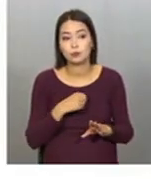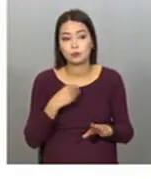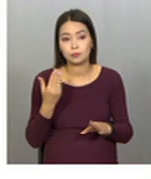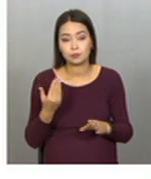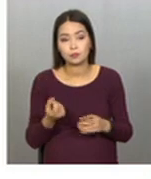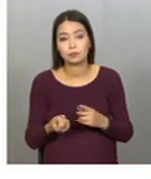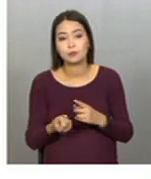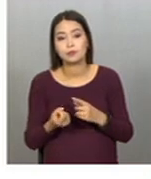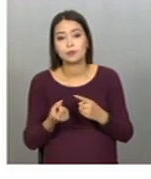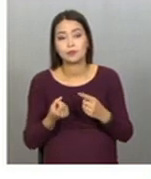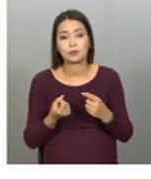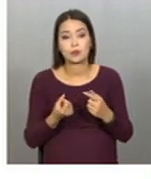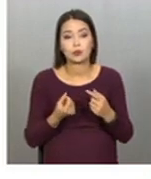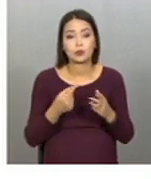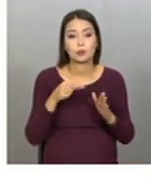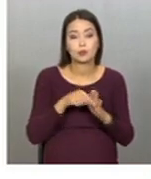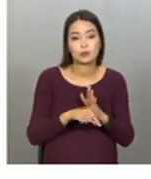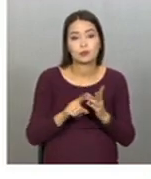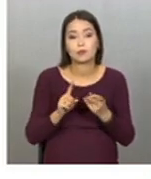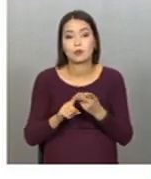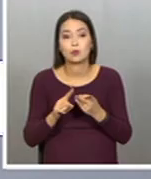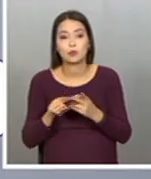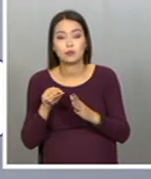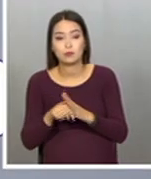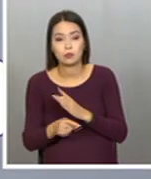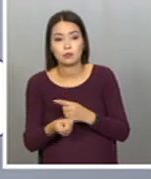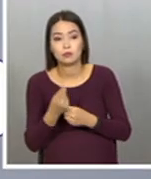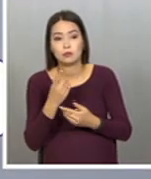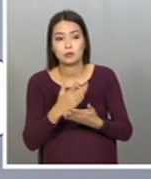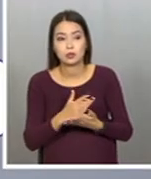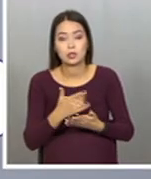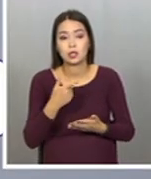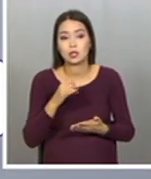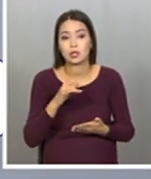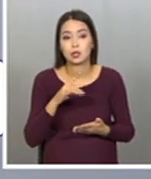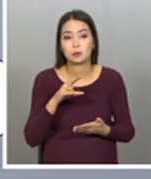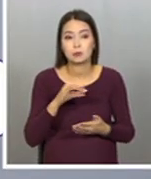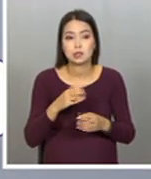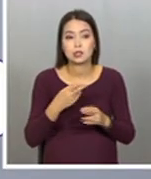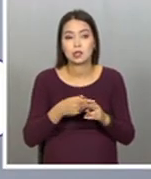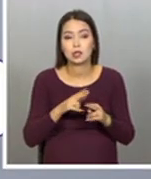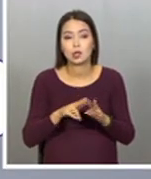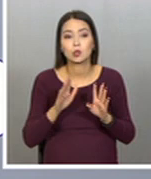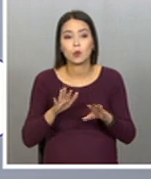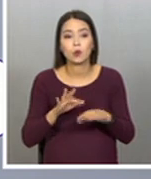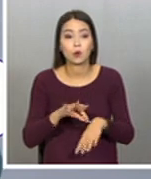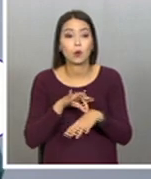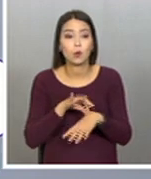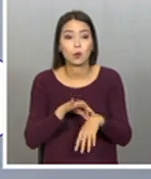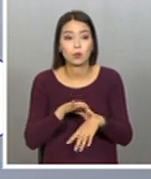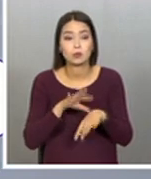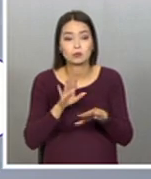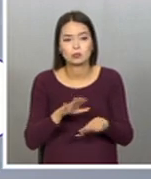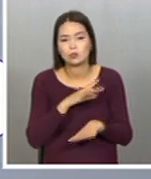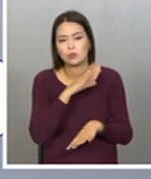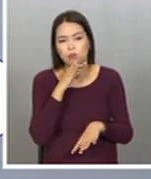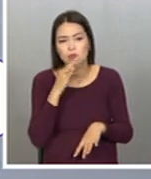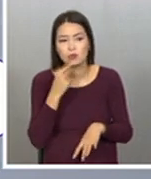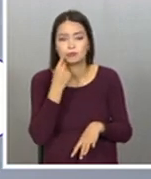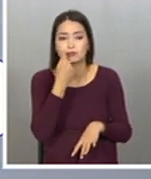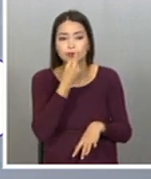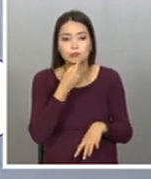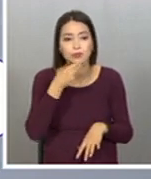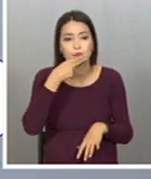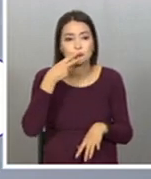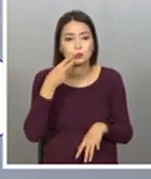ағзаға тасымалдайды. Герпес ауруы теріде, көбінесе ауыздың айналасында, ерінде пайда